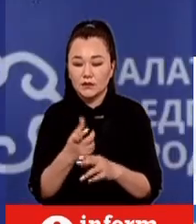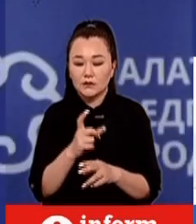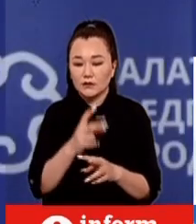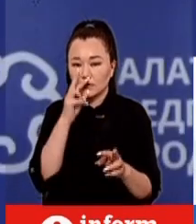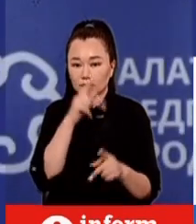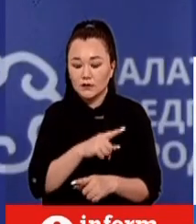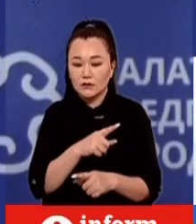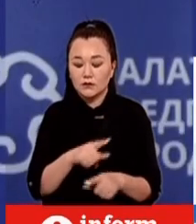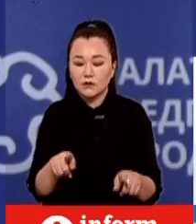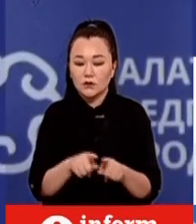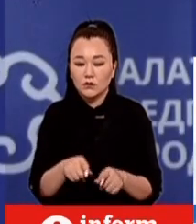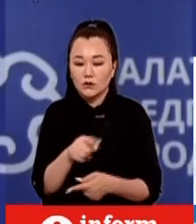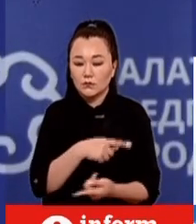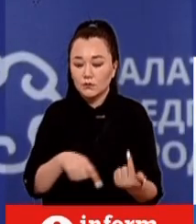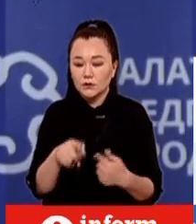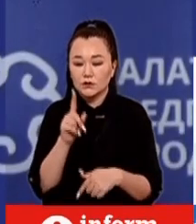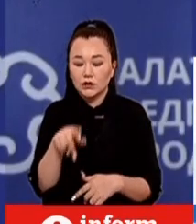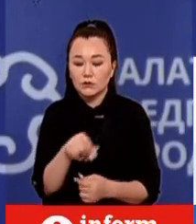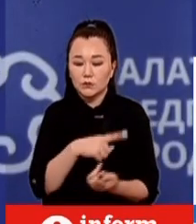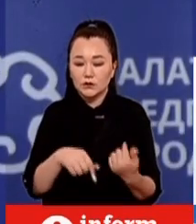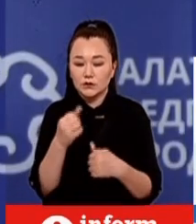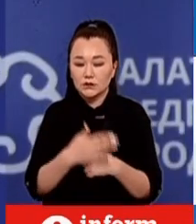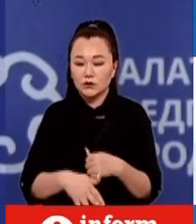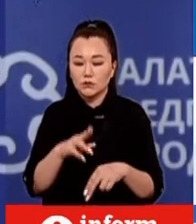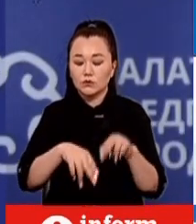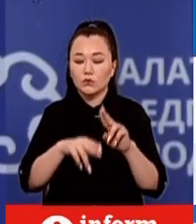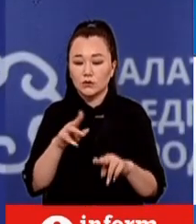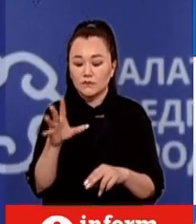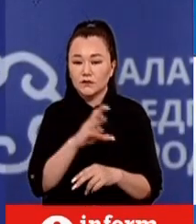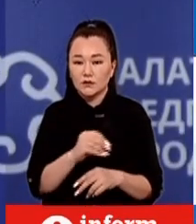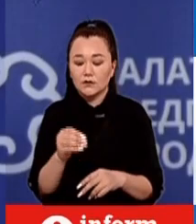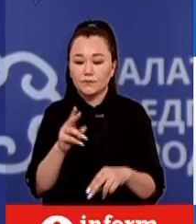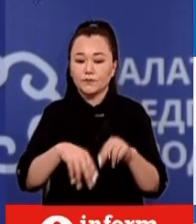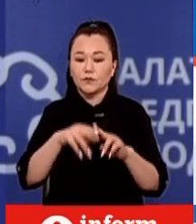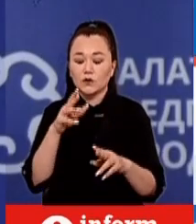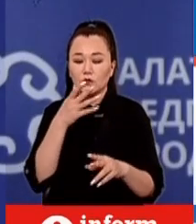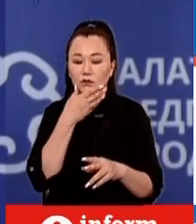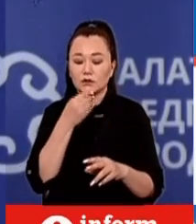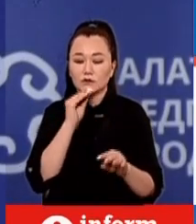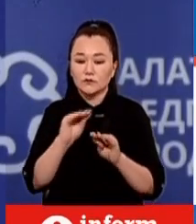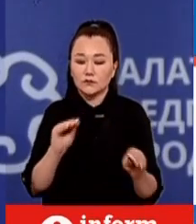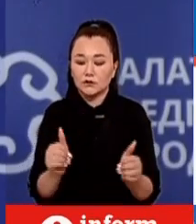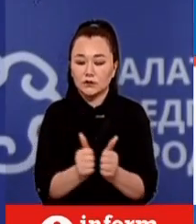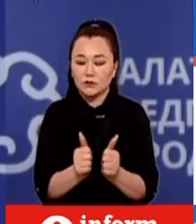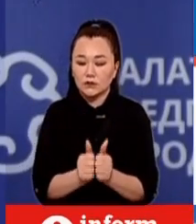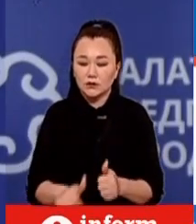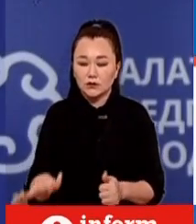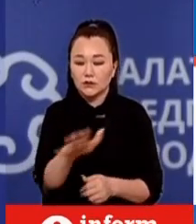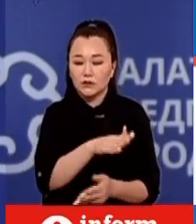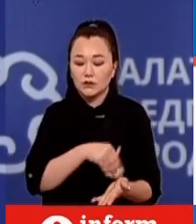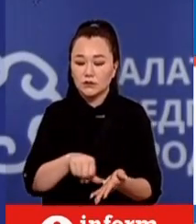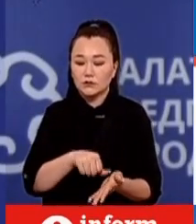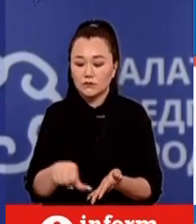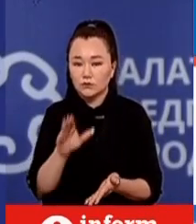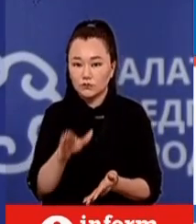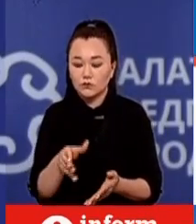неправильно. Допустим, бизнес, вот скажем, бизнес-центры строят. Сейчас они благоустраивают территорию полностью, стелят асфальт, скажем. А